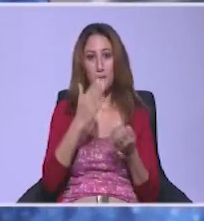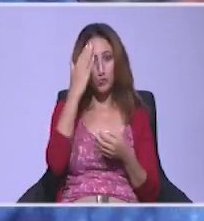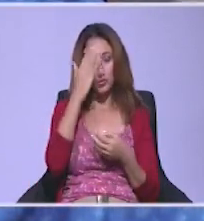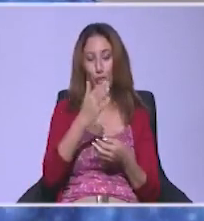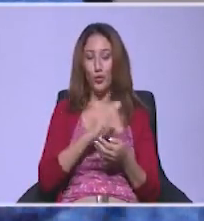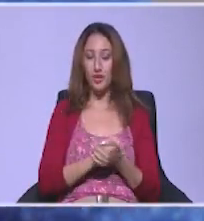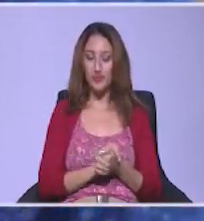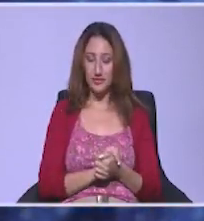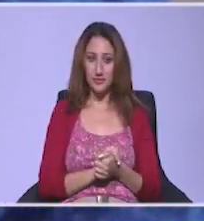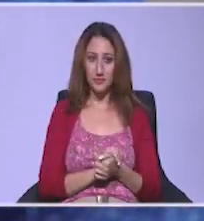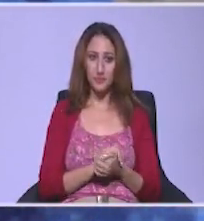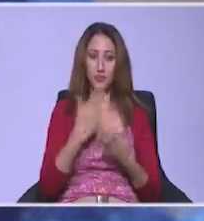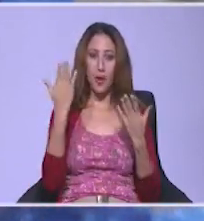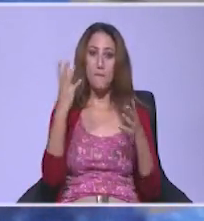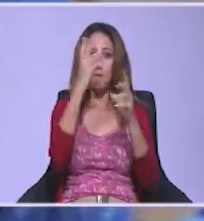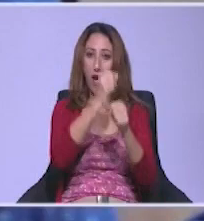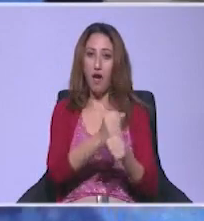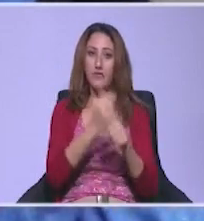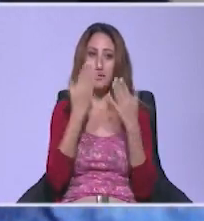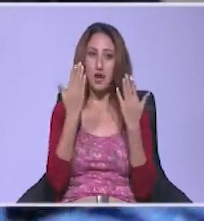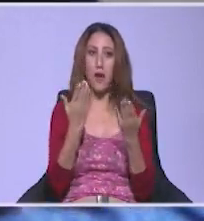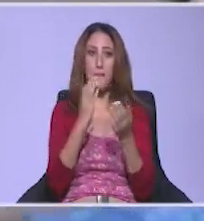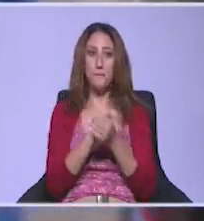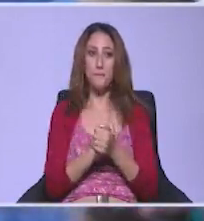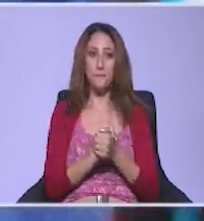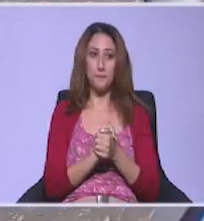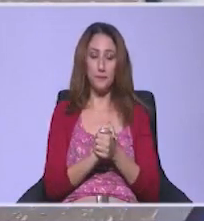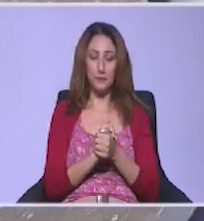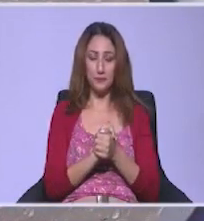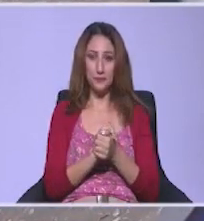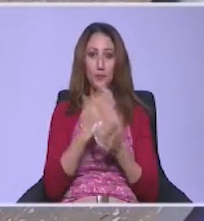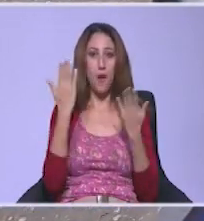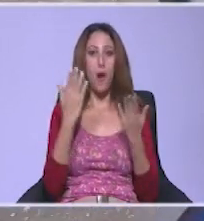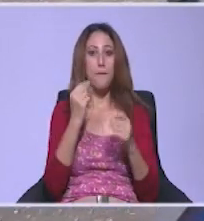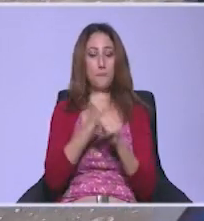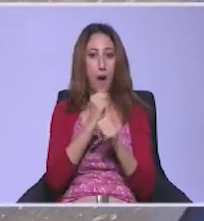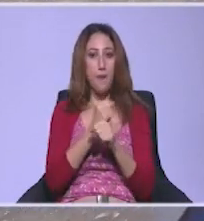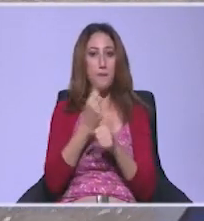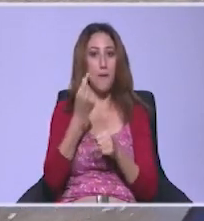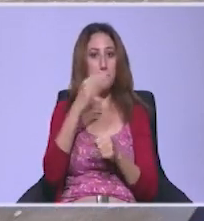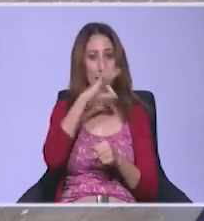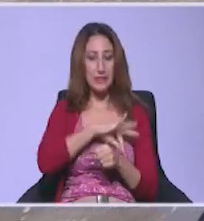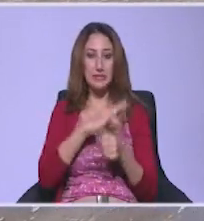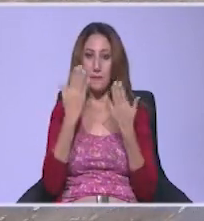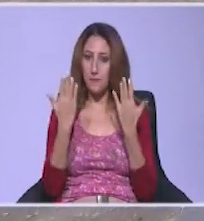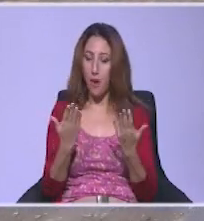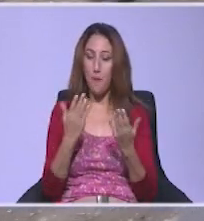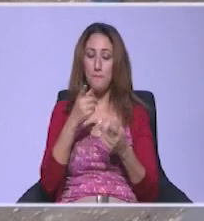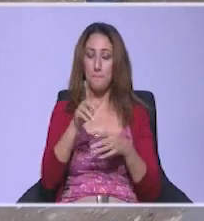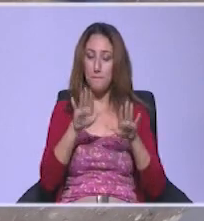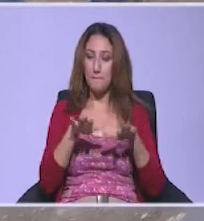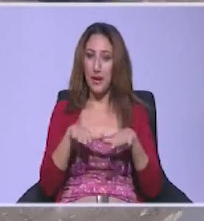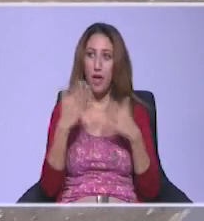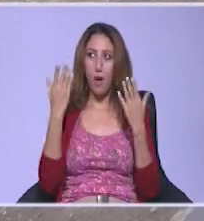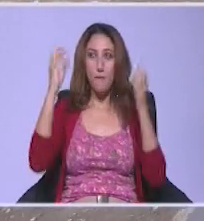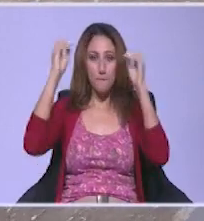رب، ويحميك ويحافظ عليك يا رب. ما تحرمش. ربنا يجعلها كده خير عليكي ومصدر رزق جميل ليكي، وربنا